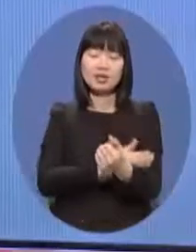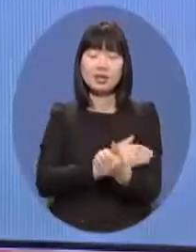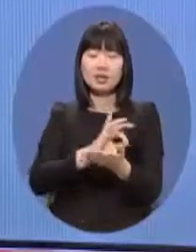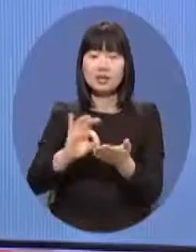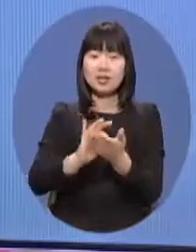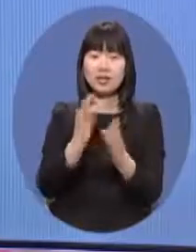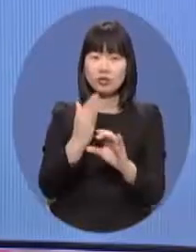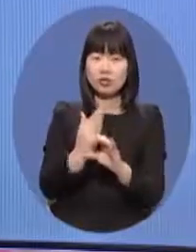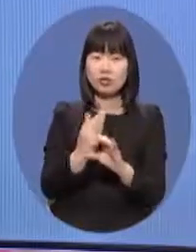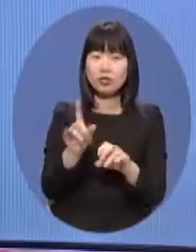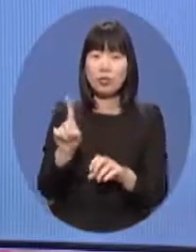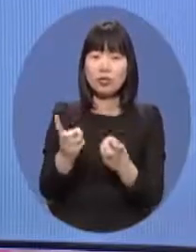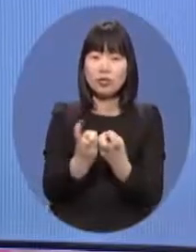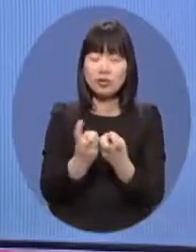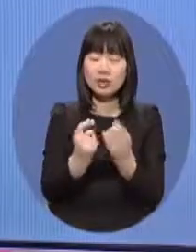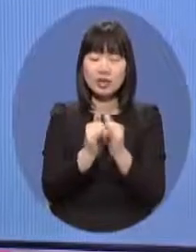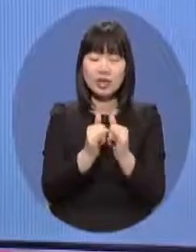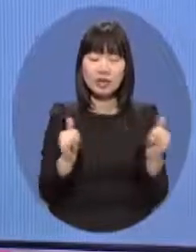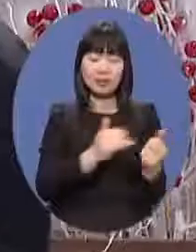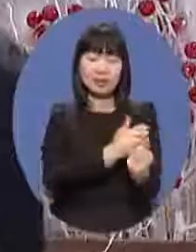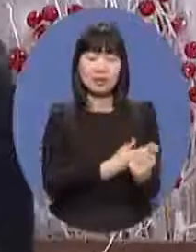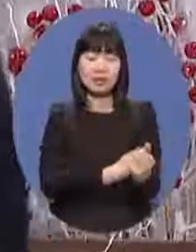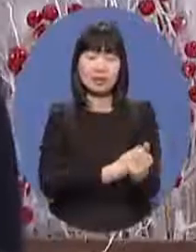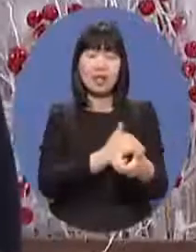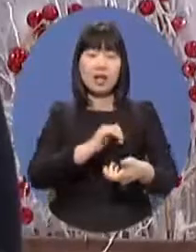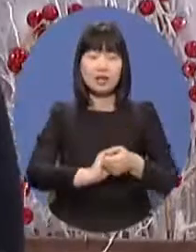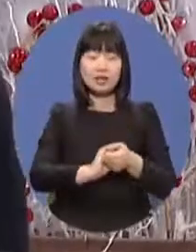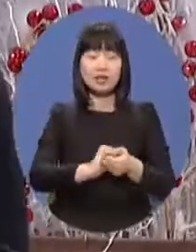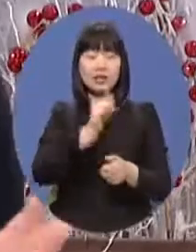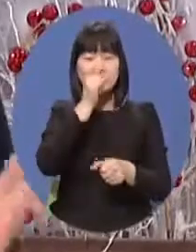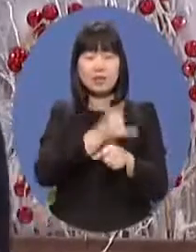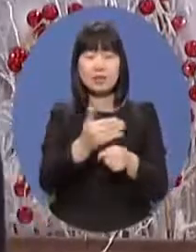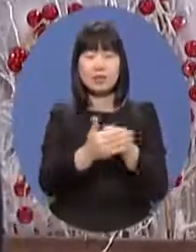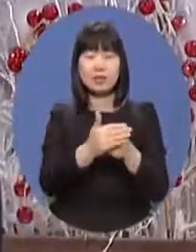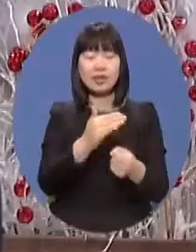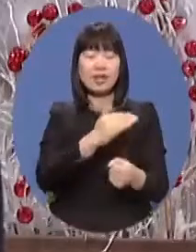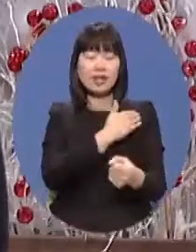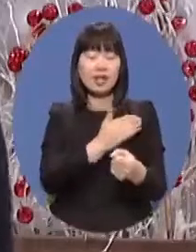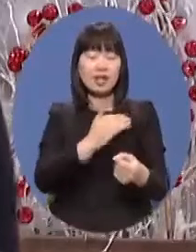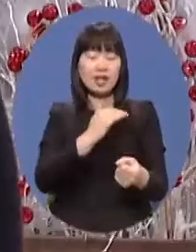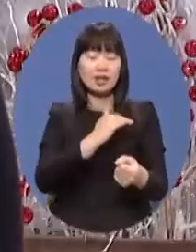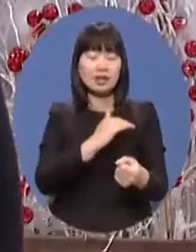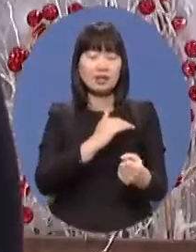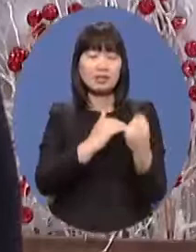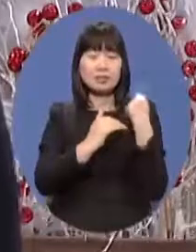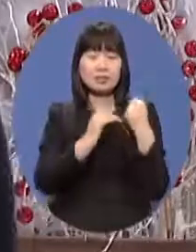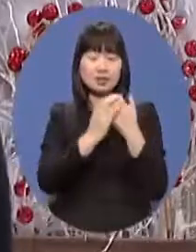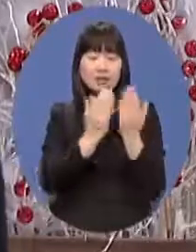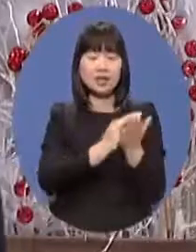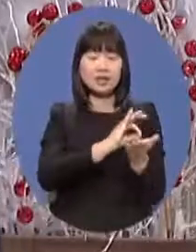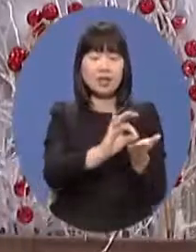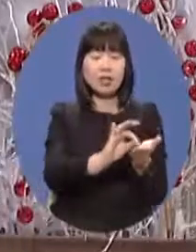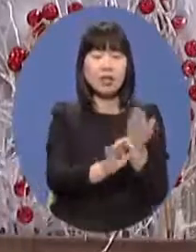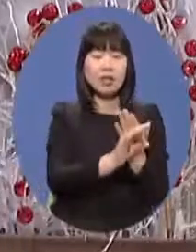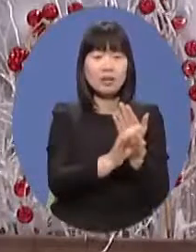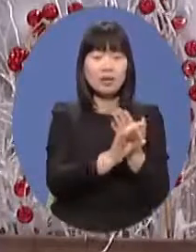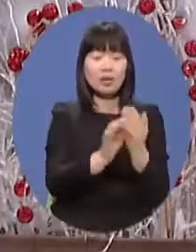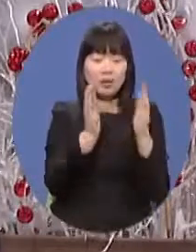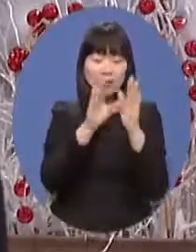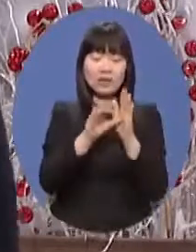그렇군요. 그렇게 되면 어떻게 되죠? 사람은 사실 에너지가 한정적으로 돼 있기 때문에 에너지를 그쪽에 다 쓰면 공부한 데 남는 에너지가